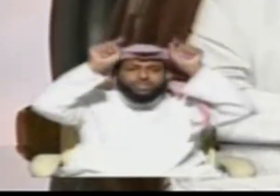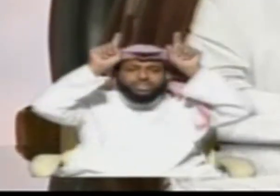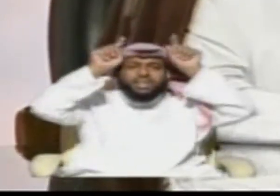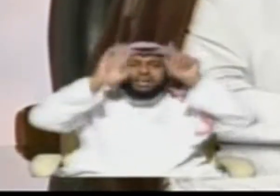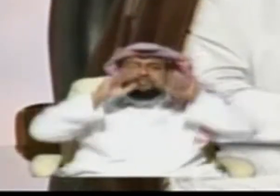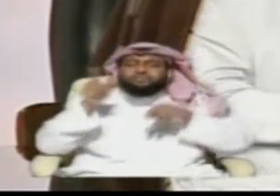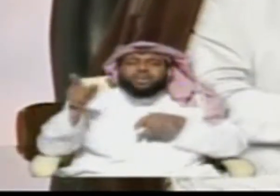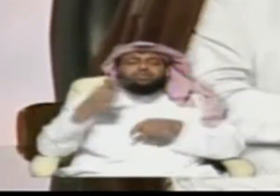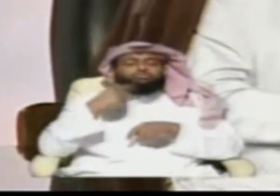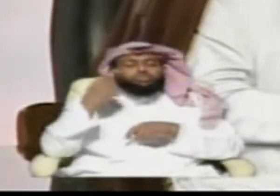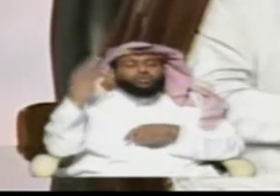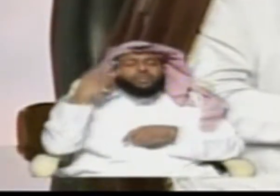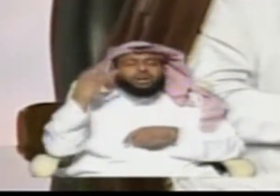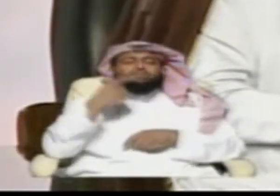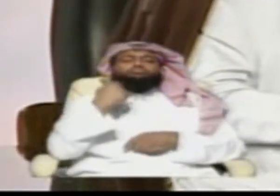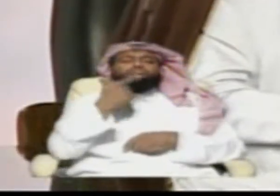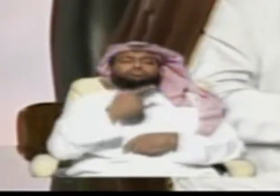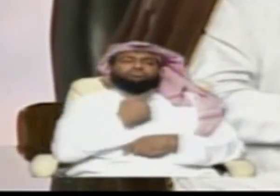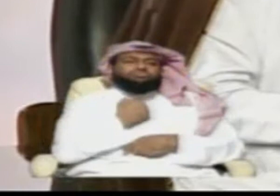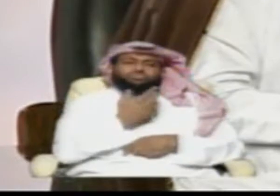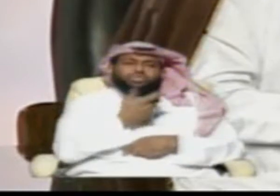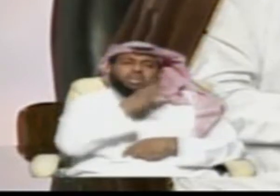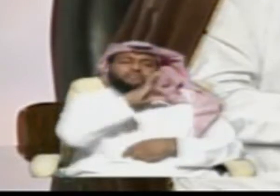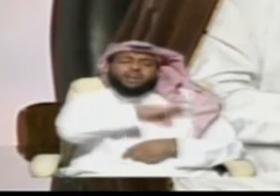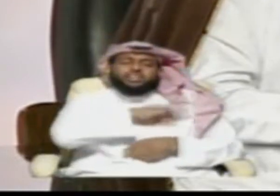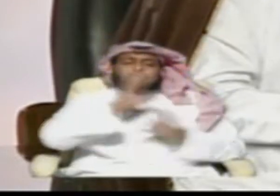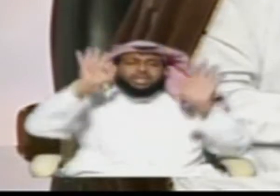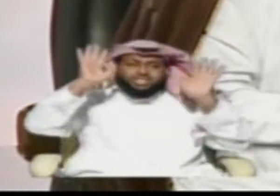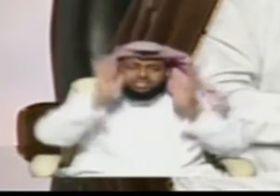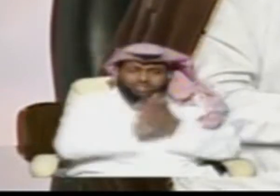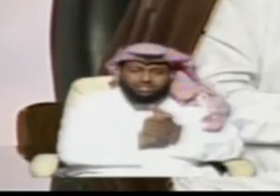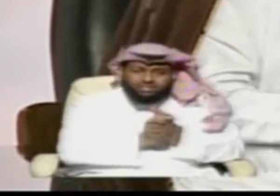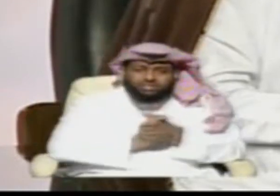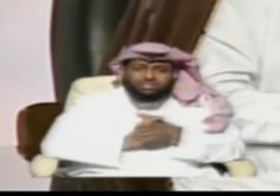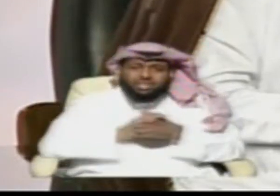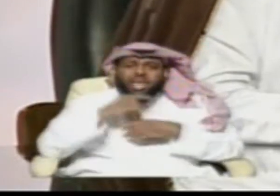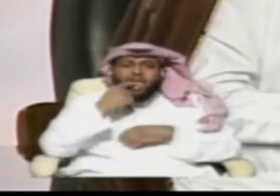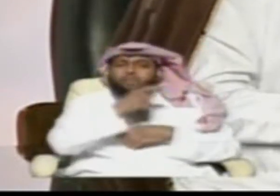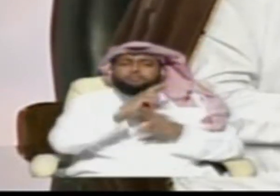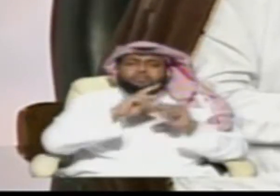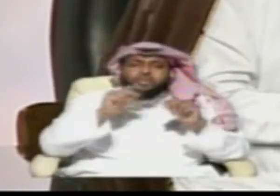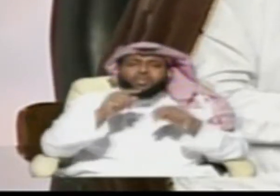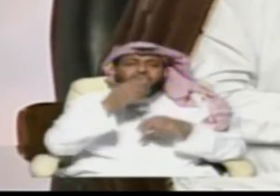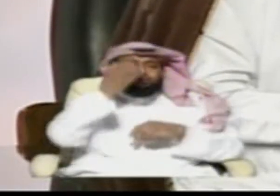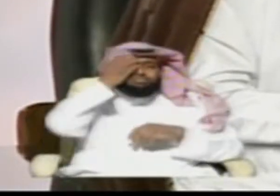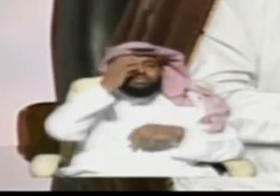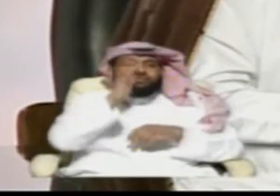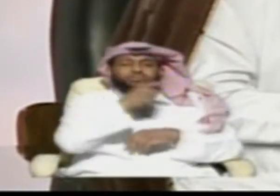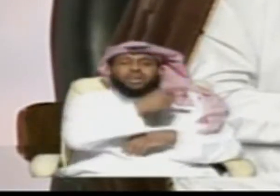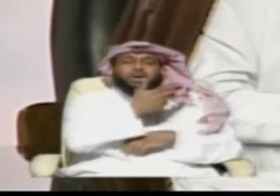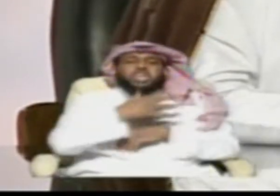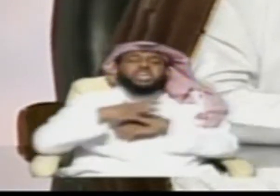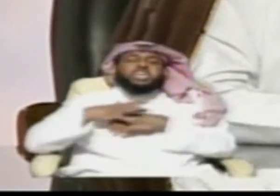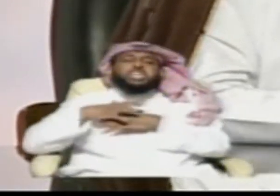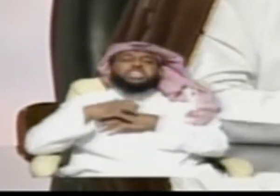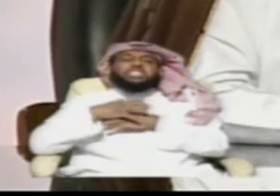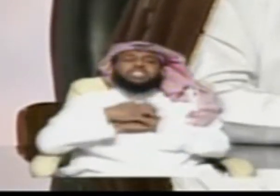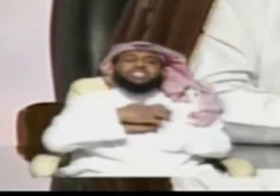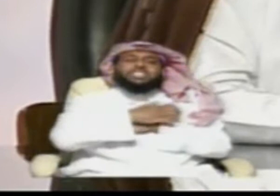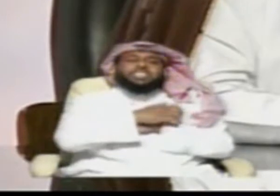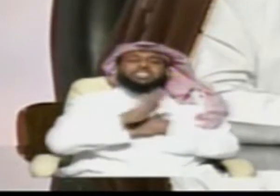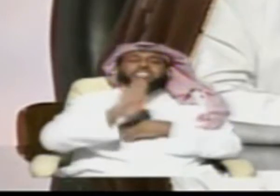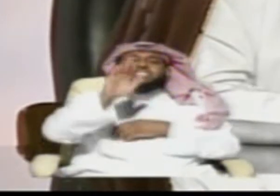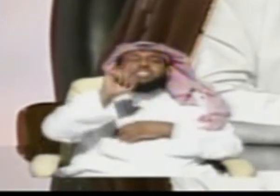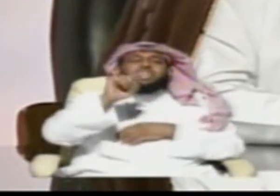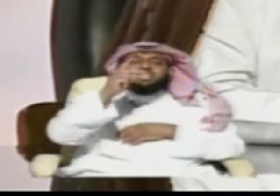بغيرهم. المقصود أن شر هذا السرطان في أمتنا عظيم، فيجب علينا أن